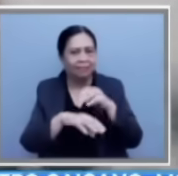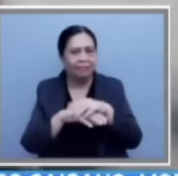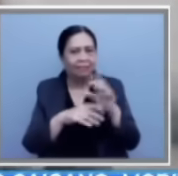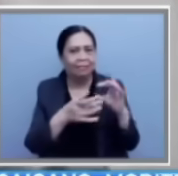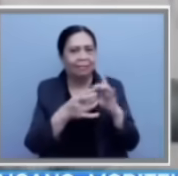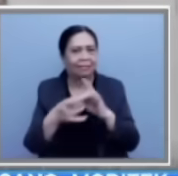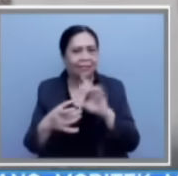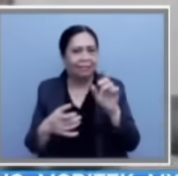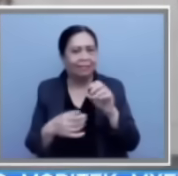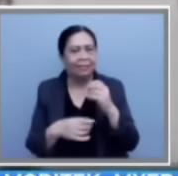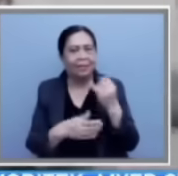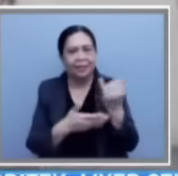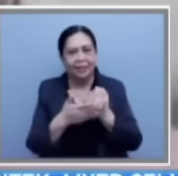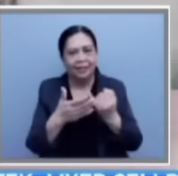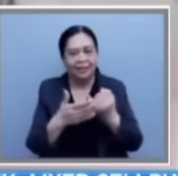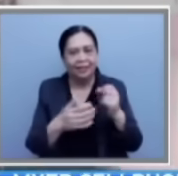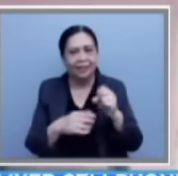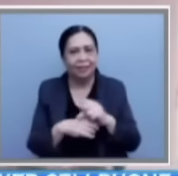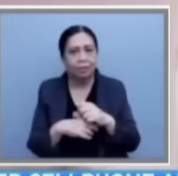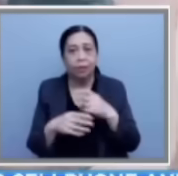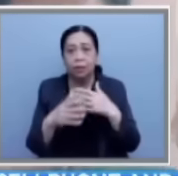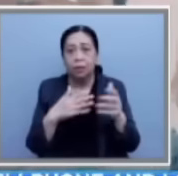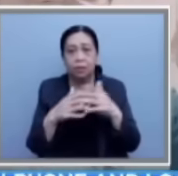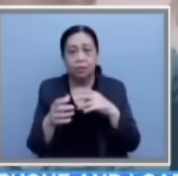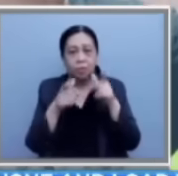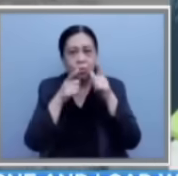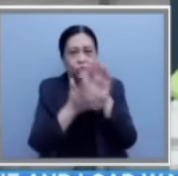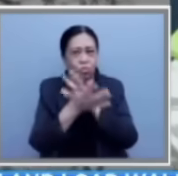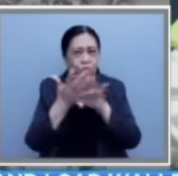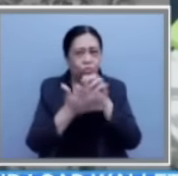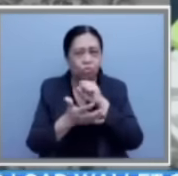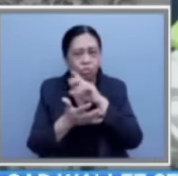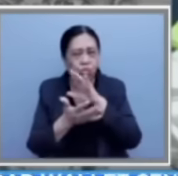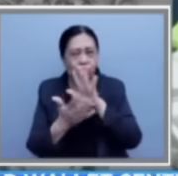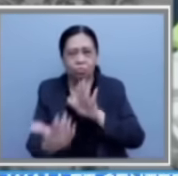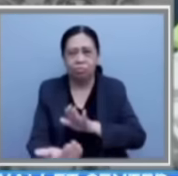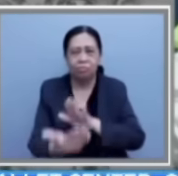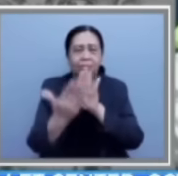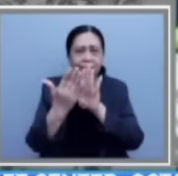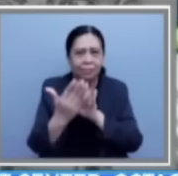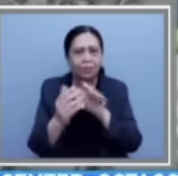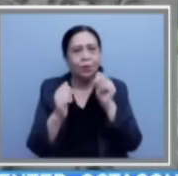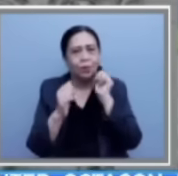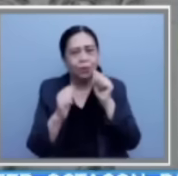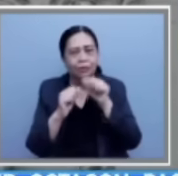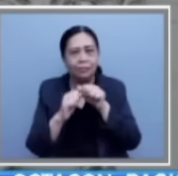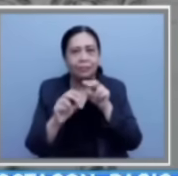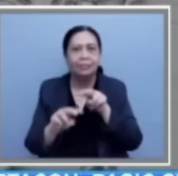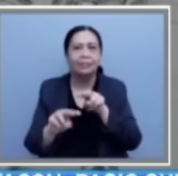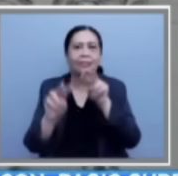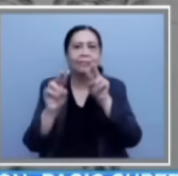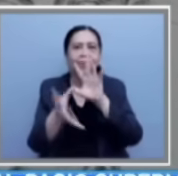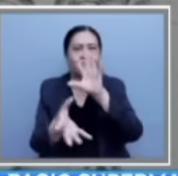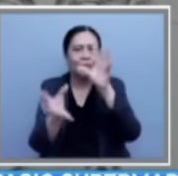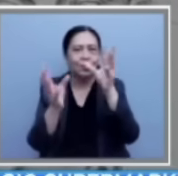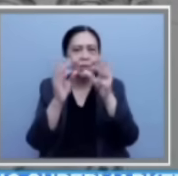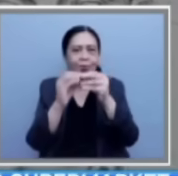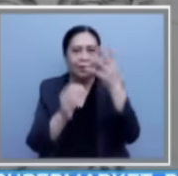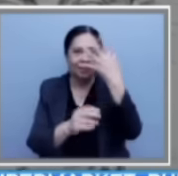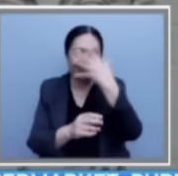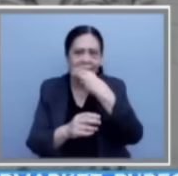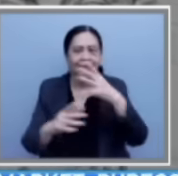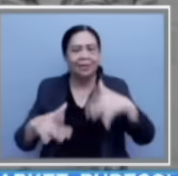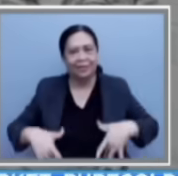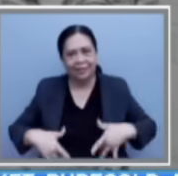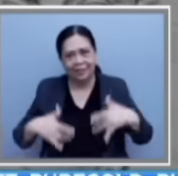scribble art kahit gaano pa man daw kagulo ang kakaharapin eh palagi lang tumingin sa kabuuang ganda ng ng buhay na